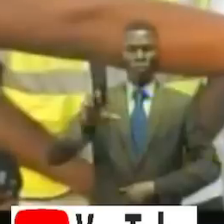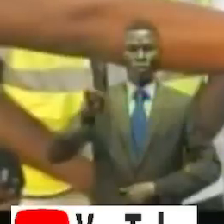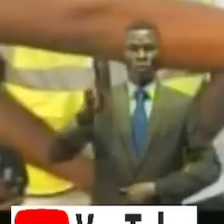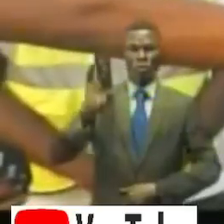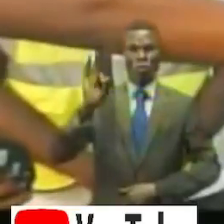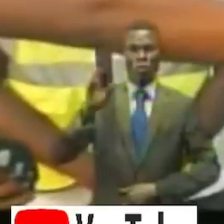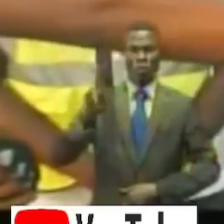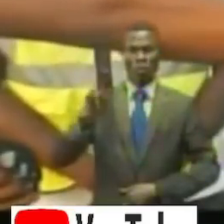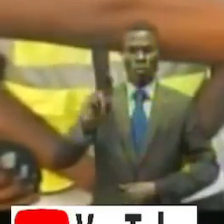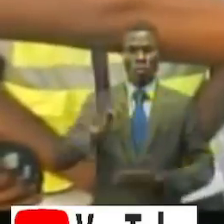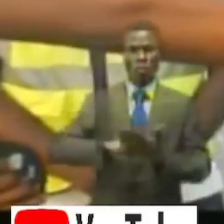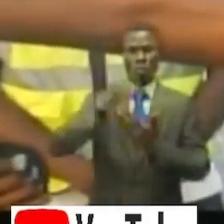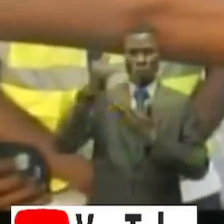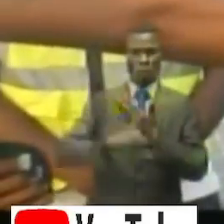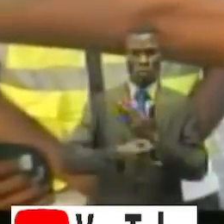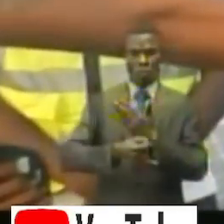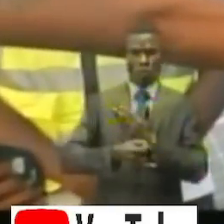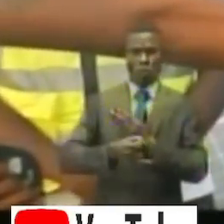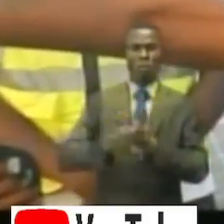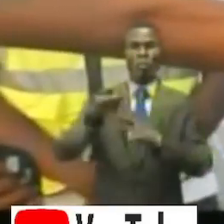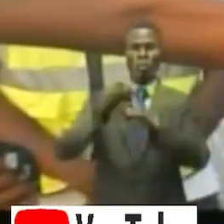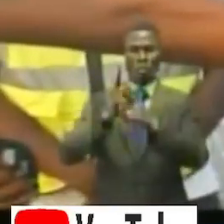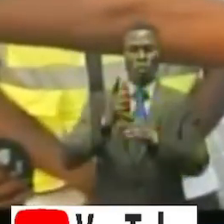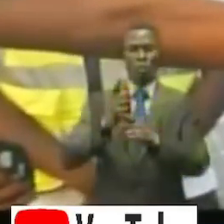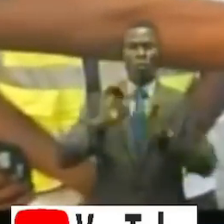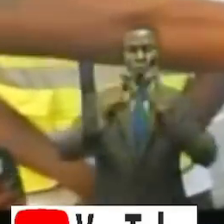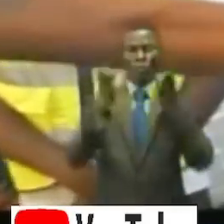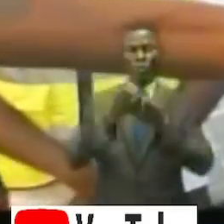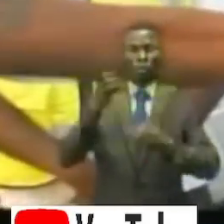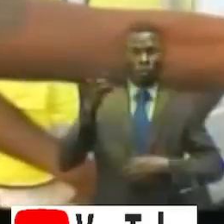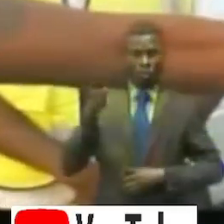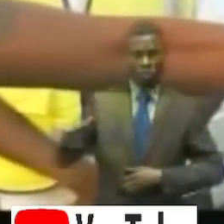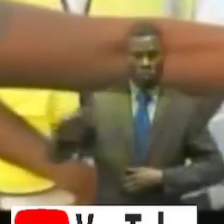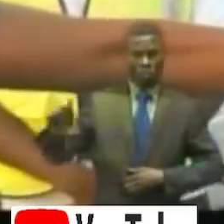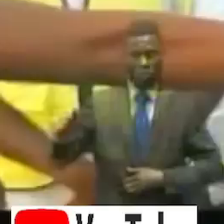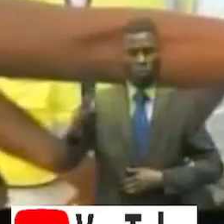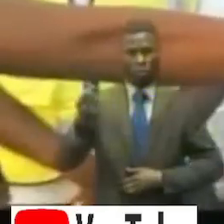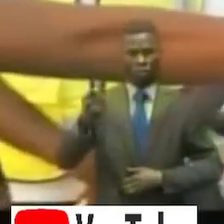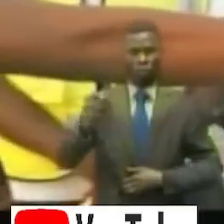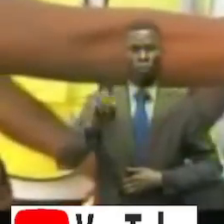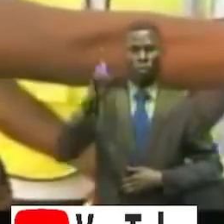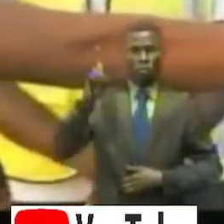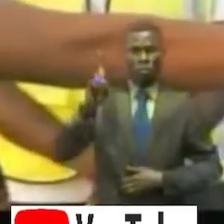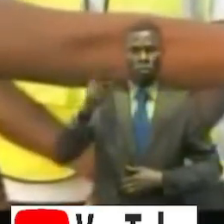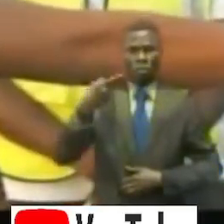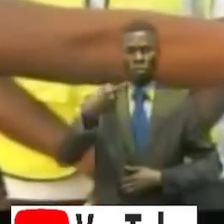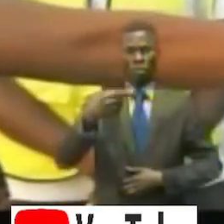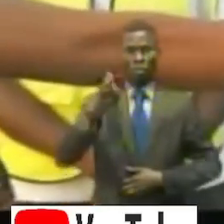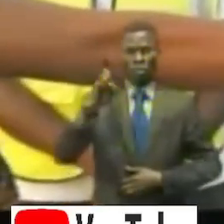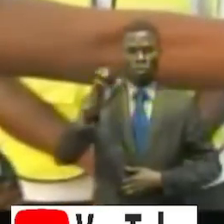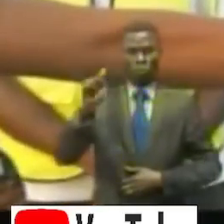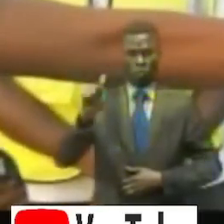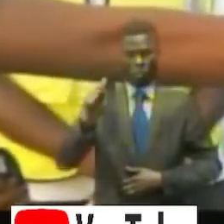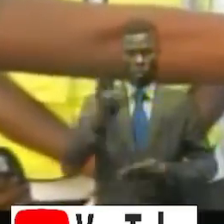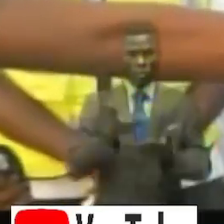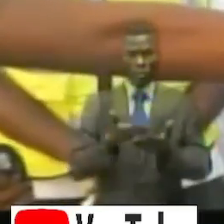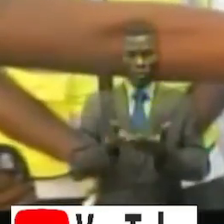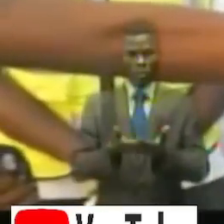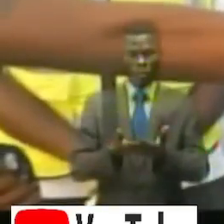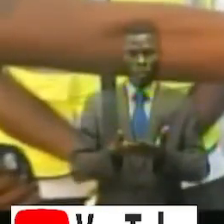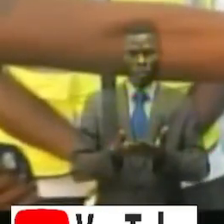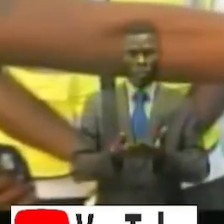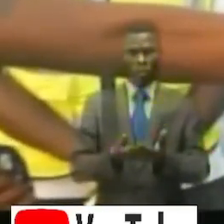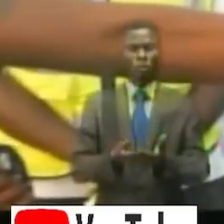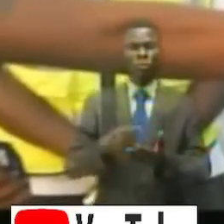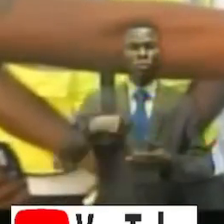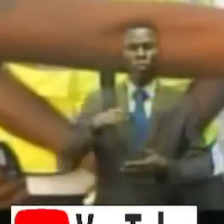projet préfinancé par mon entreprise, mais le client final, c'est la DGDA, à travers AUFS.